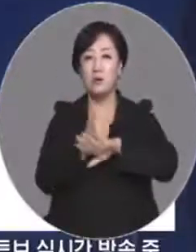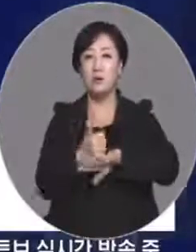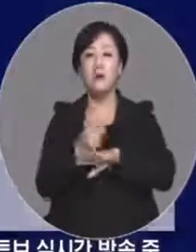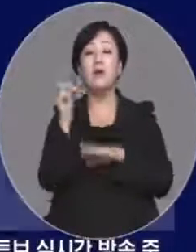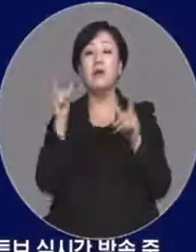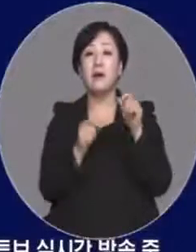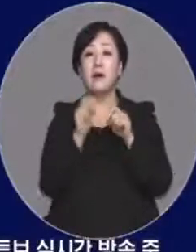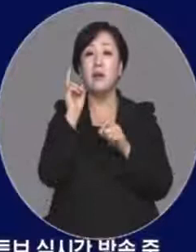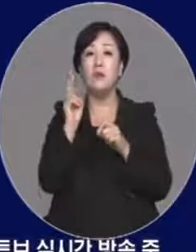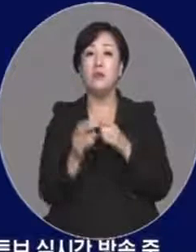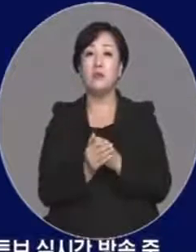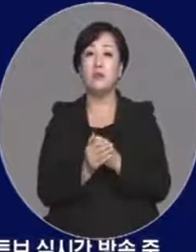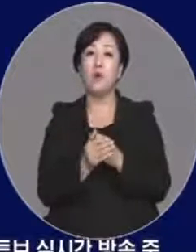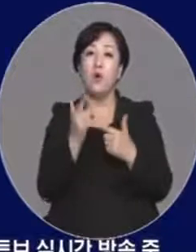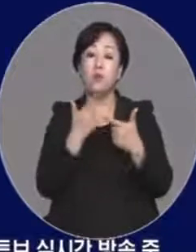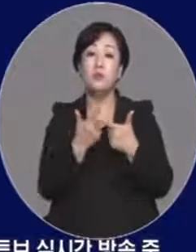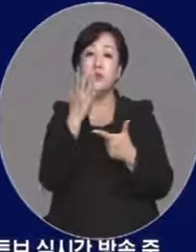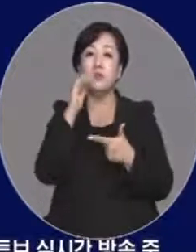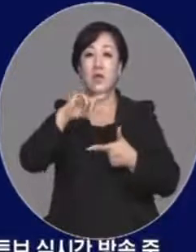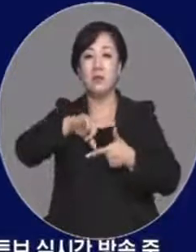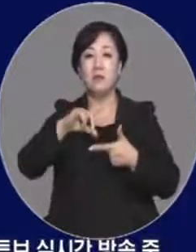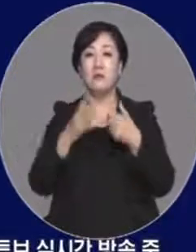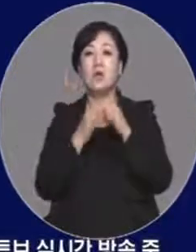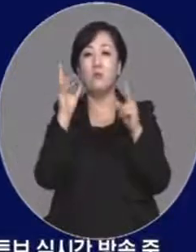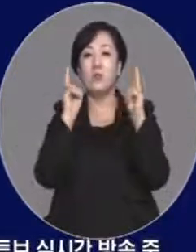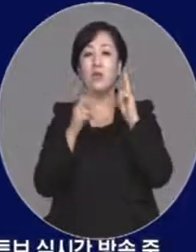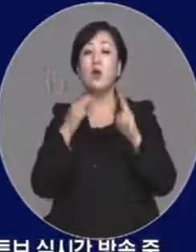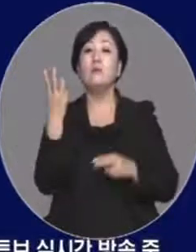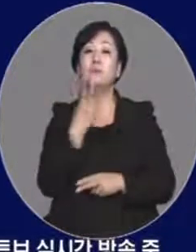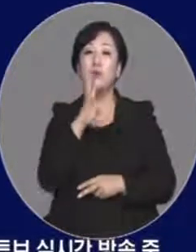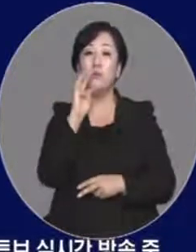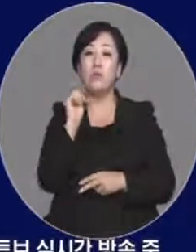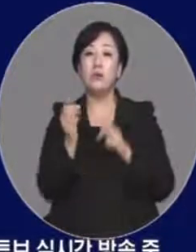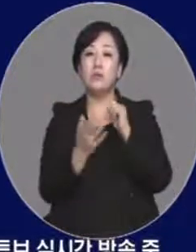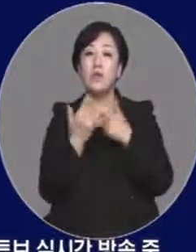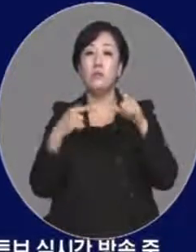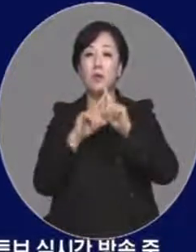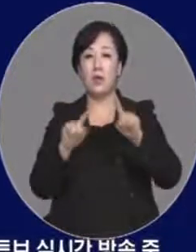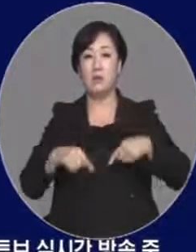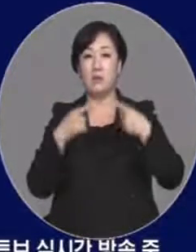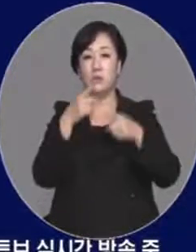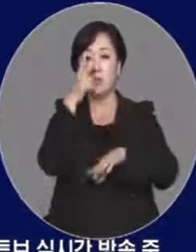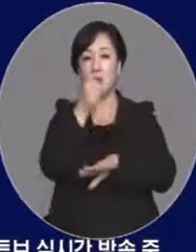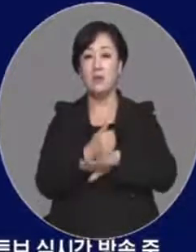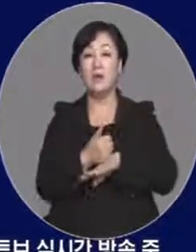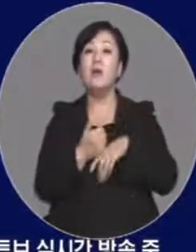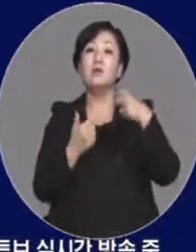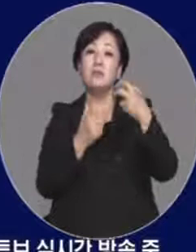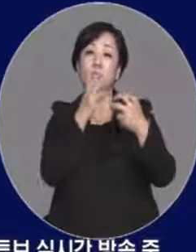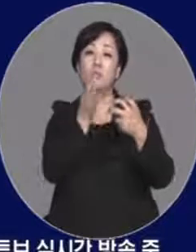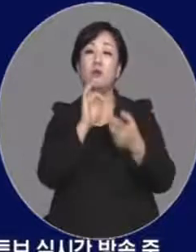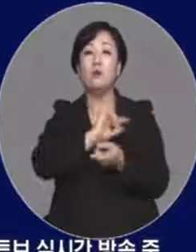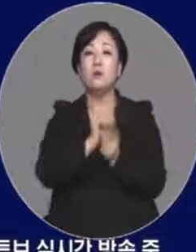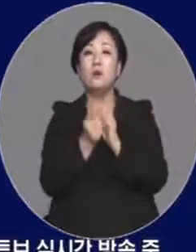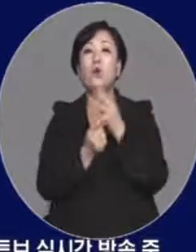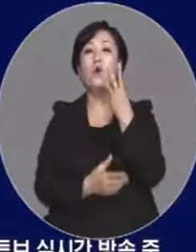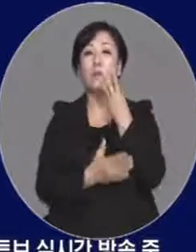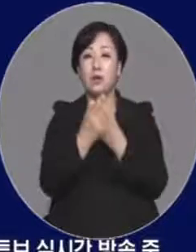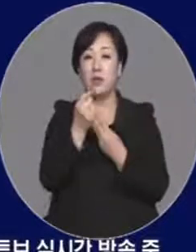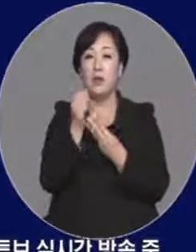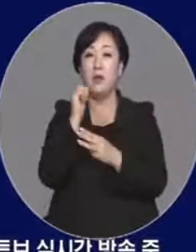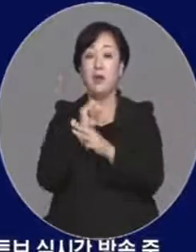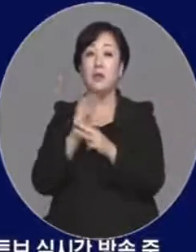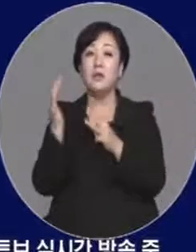생각합니다. 부울경 기업 1,300곳이 참여한 조사에서도 70%가 메가시티가 지역 개발 활성화와 지역